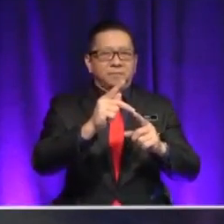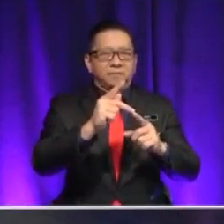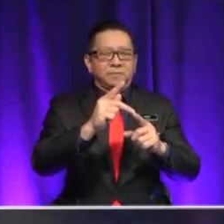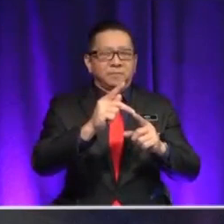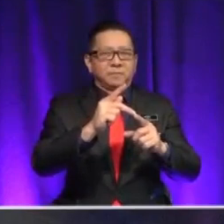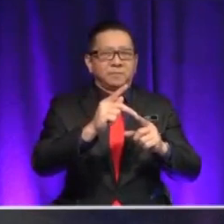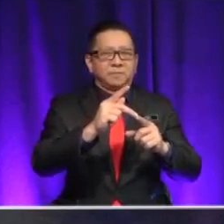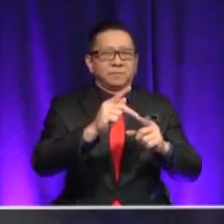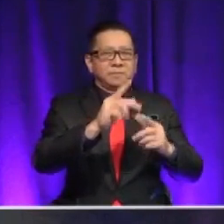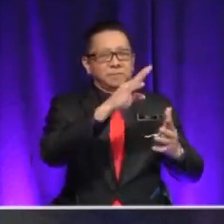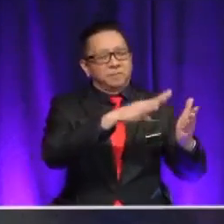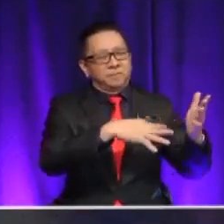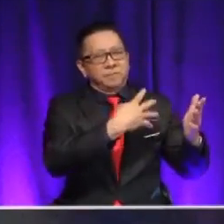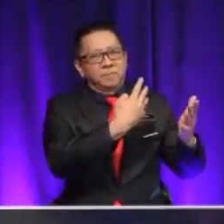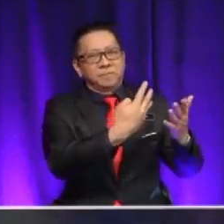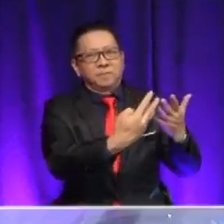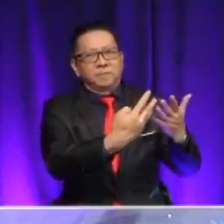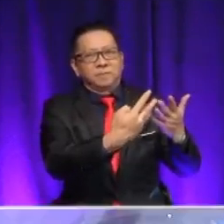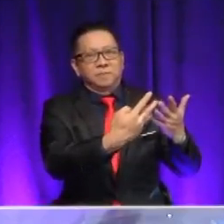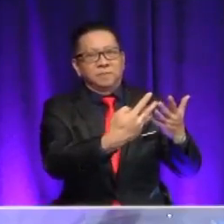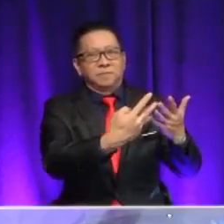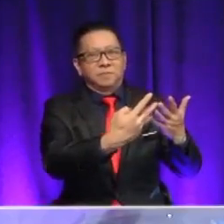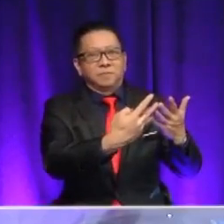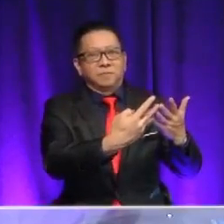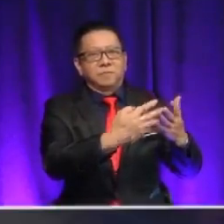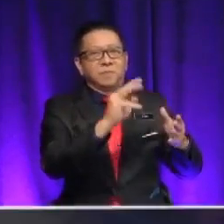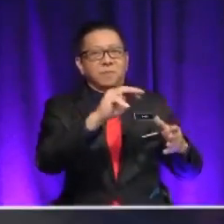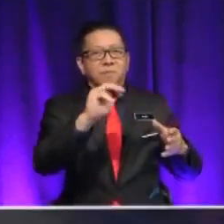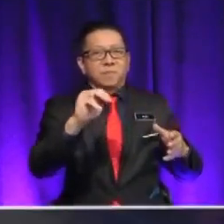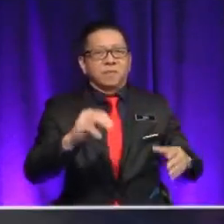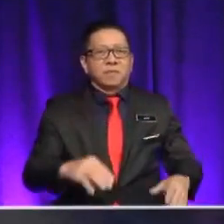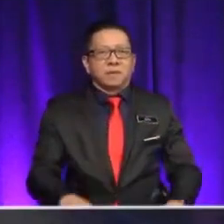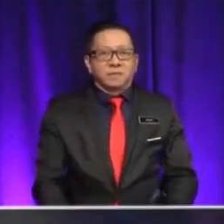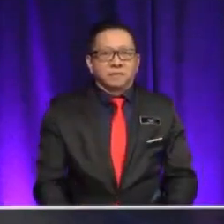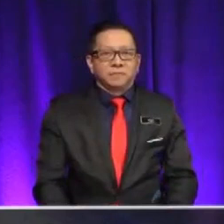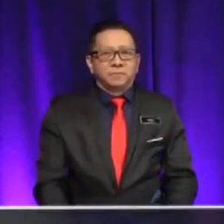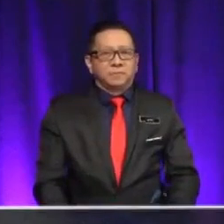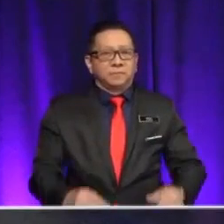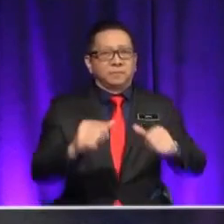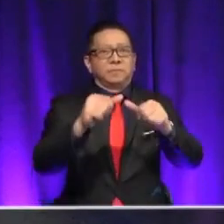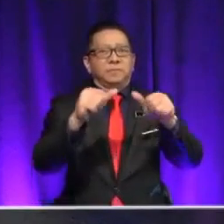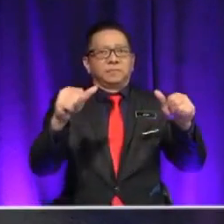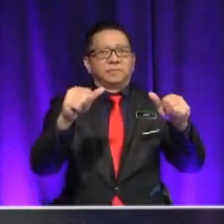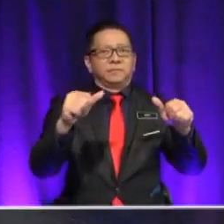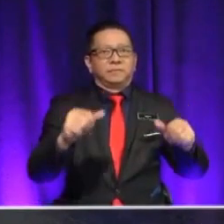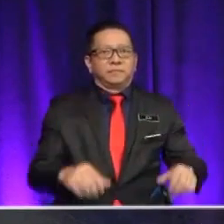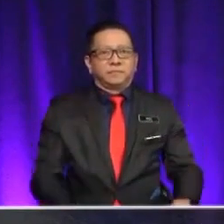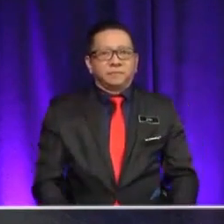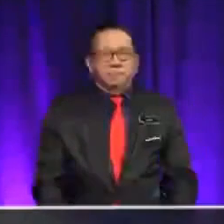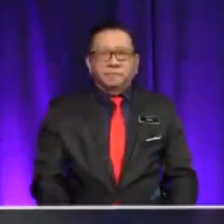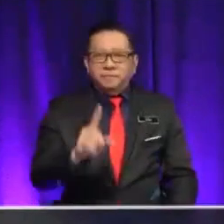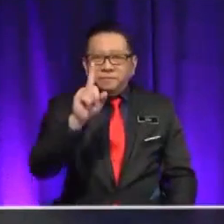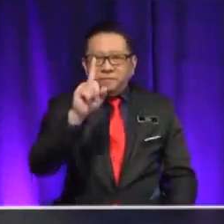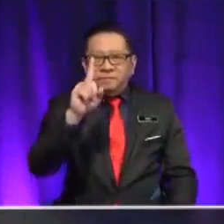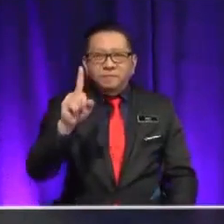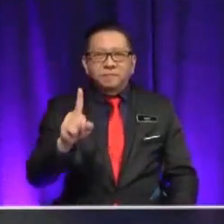ada gambar bunga raya. Okey, Cikgu Farah minta tolong. Di sini boleh cikgu Boleh, boleh. Okey, berapa nak tampak cikgu? Satu boleh?